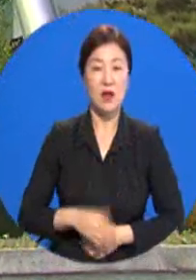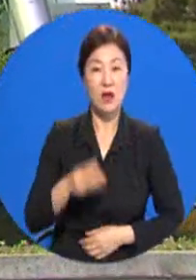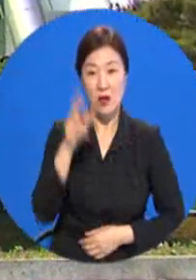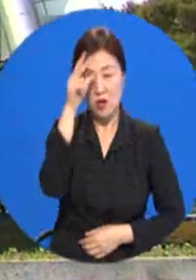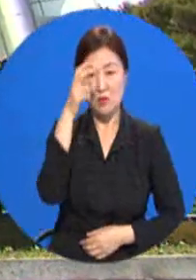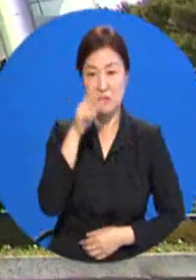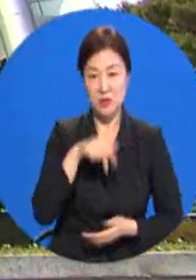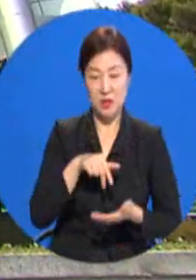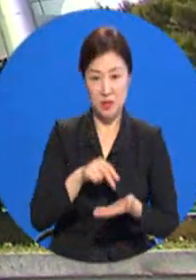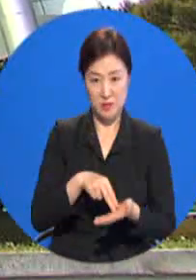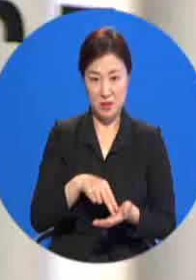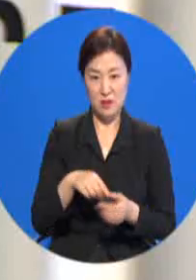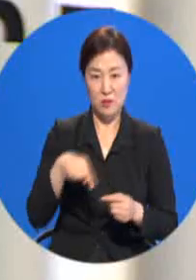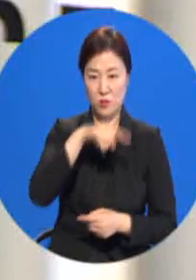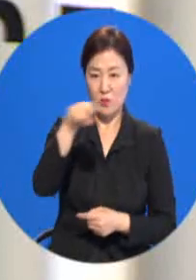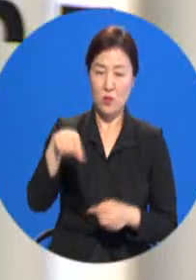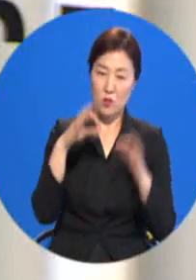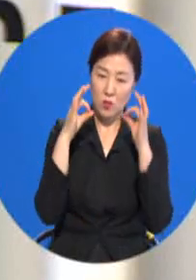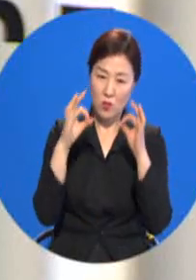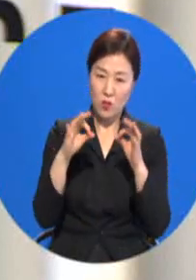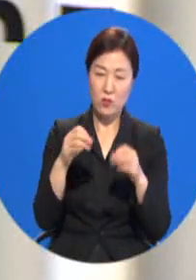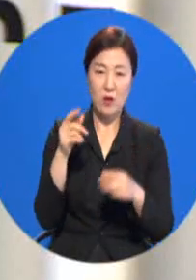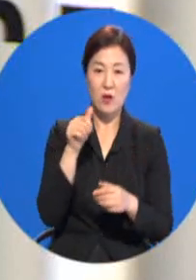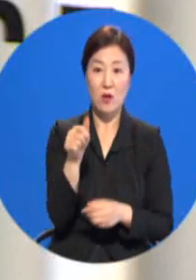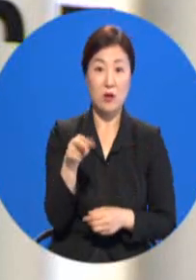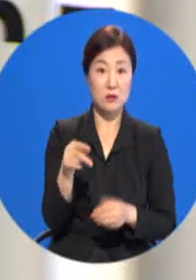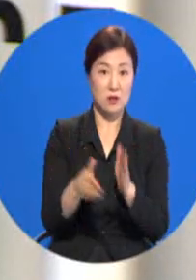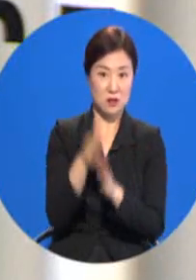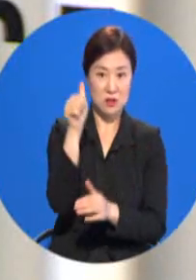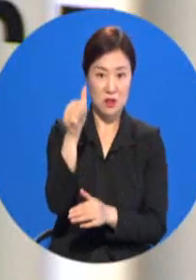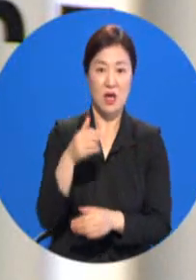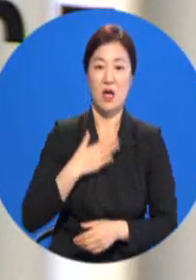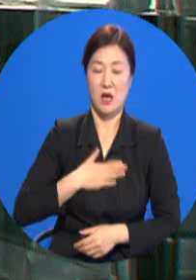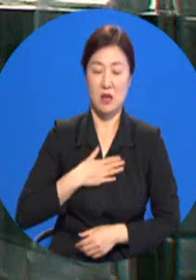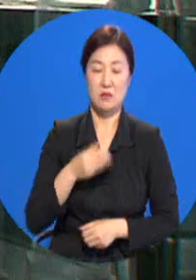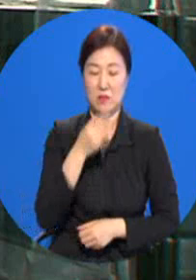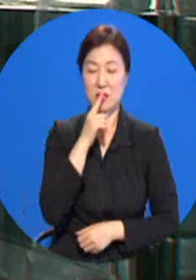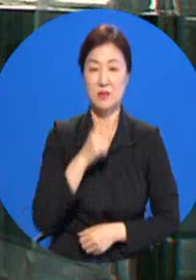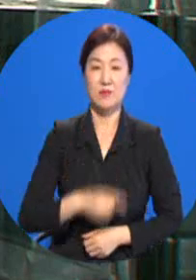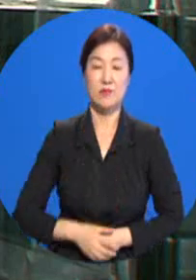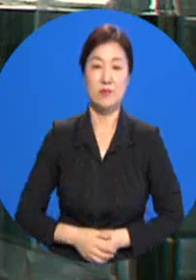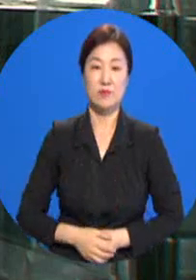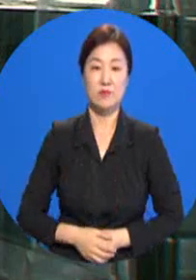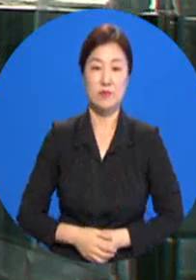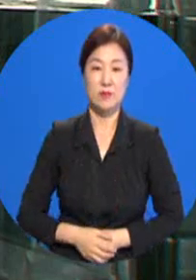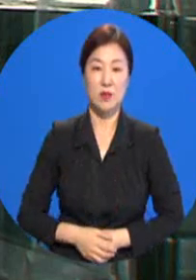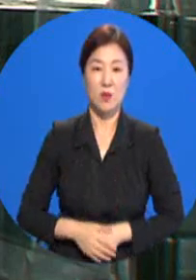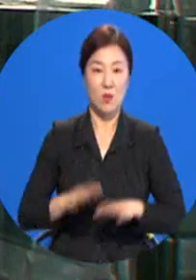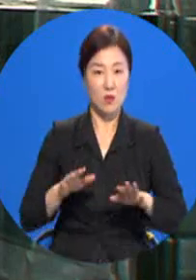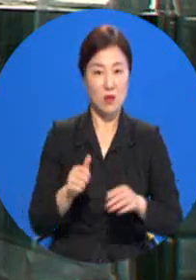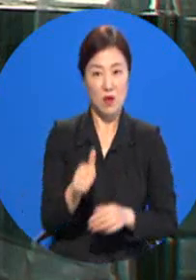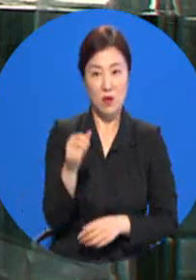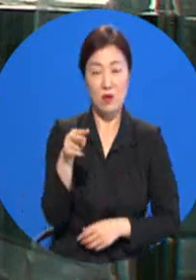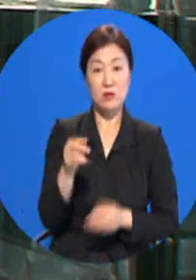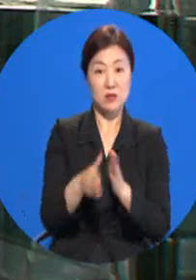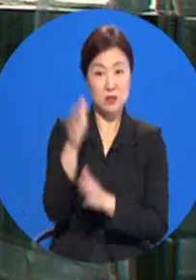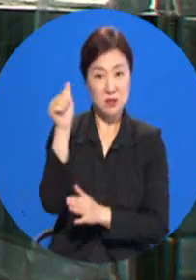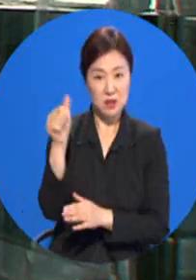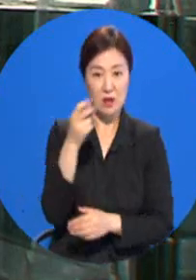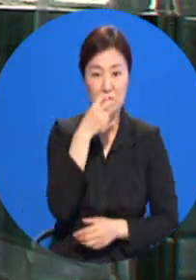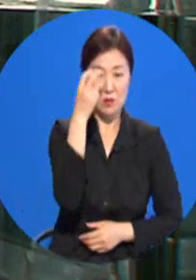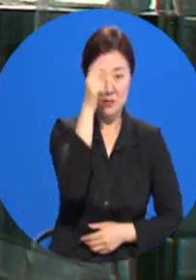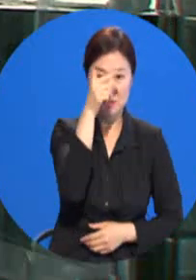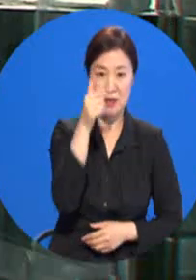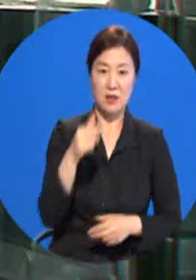시장 역시 보조금을 운영하는데 관여했을 것으로 보인다고 밝혔습니다. 검찰과 허석 시장의 진술이 엇갈리고 있는